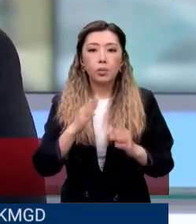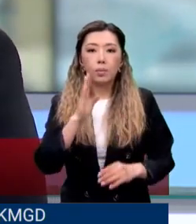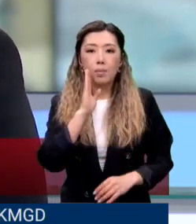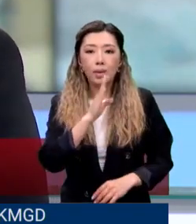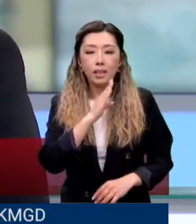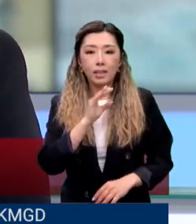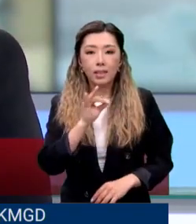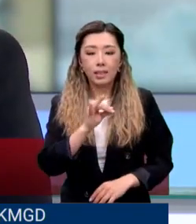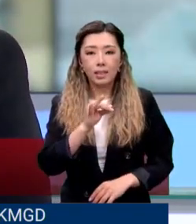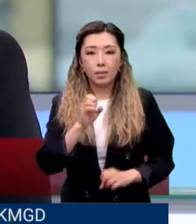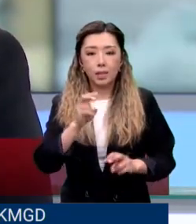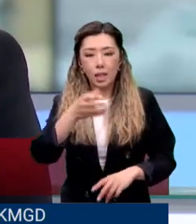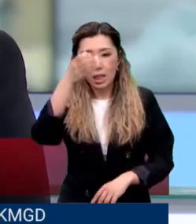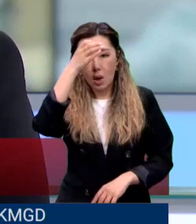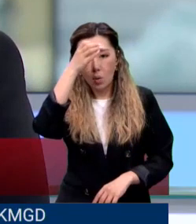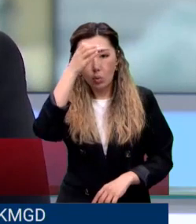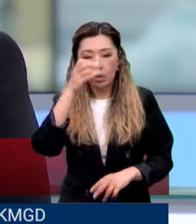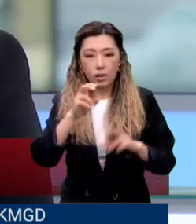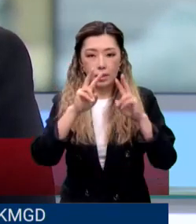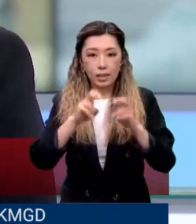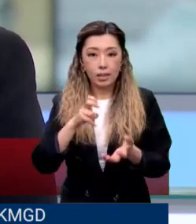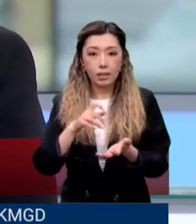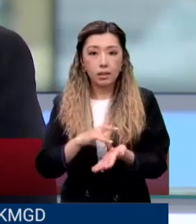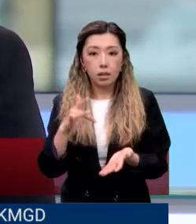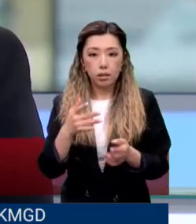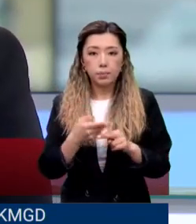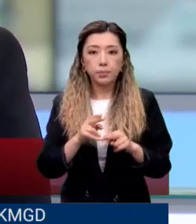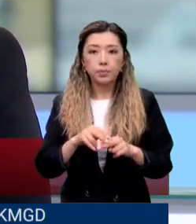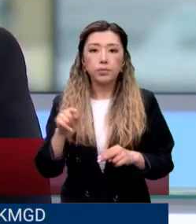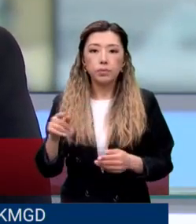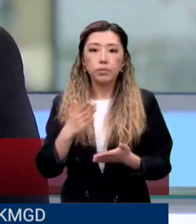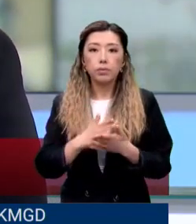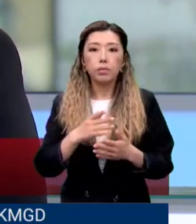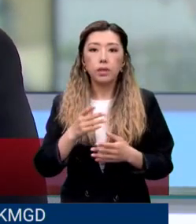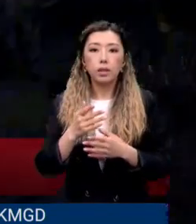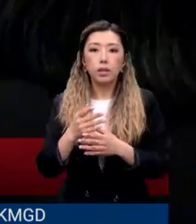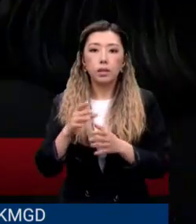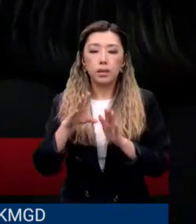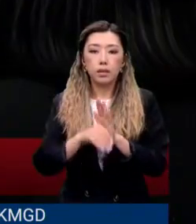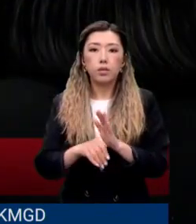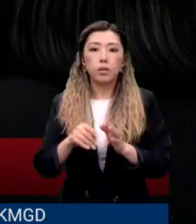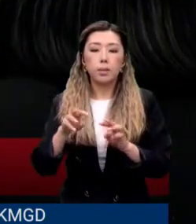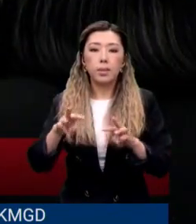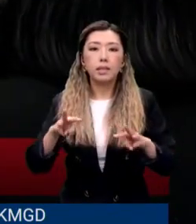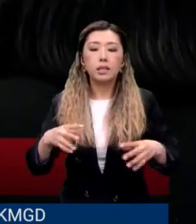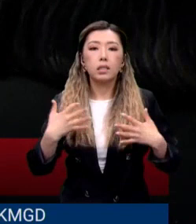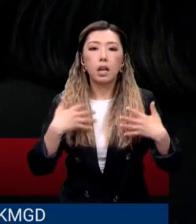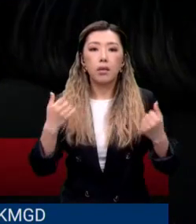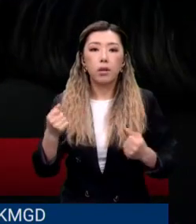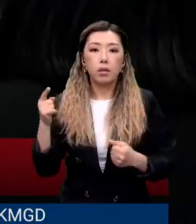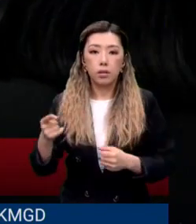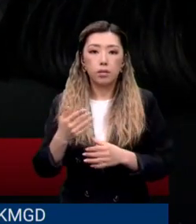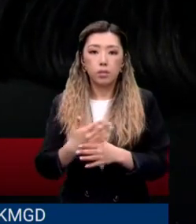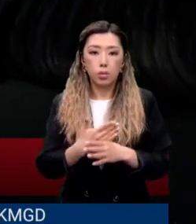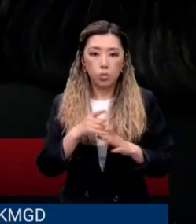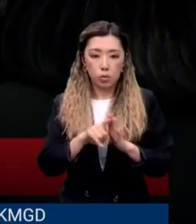является национальным научным центром. И, конечно, его нам определило Министерство здравоохранения. Я хотела